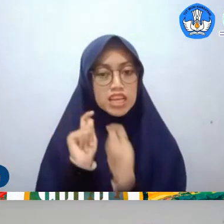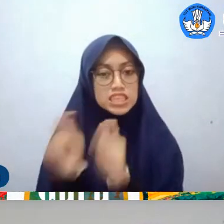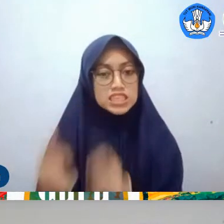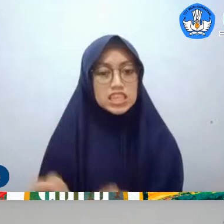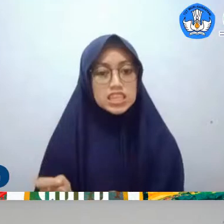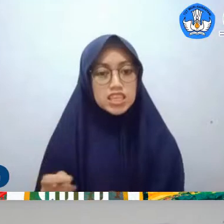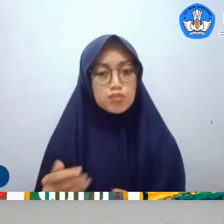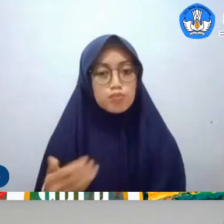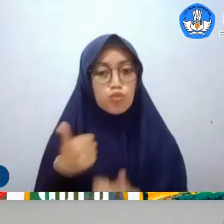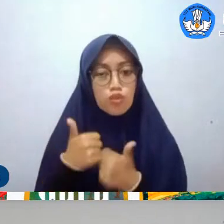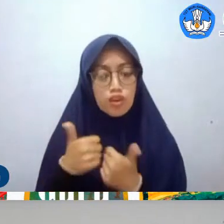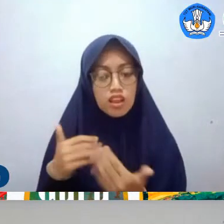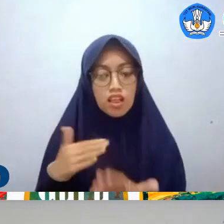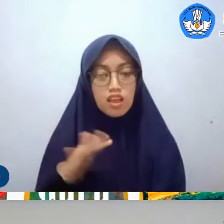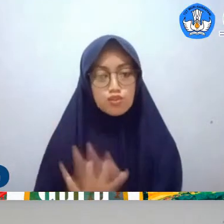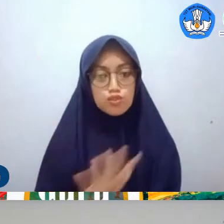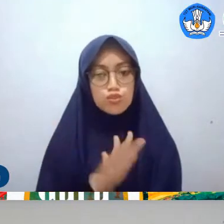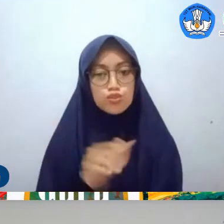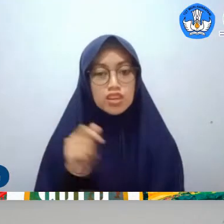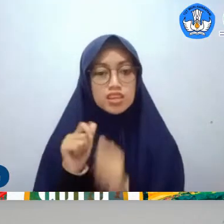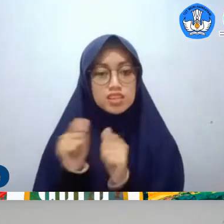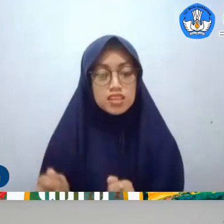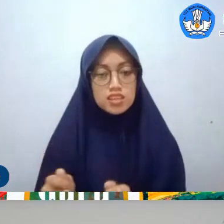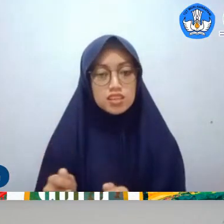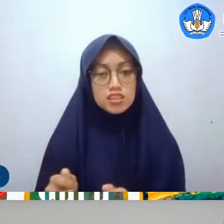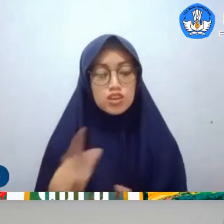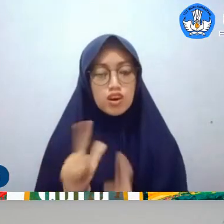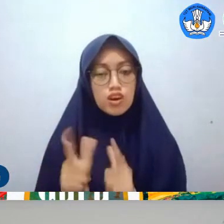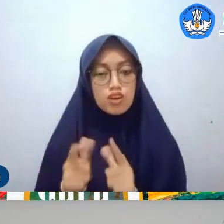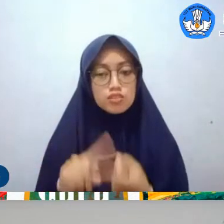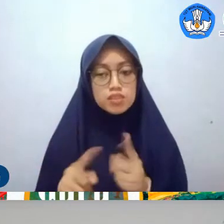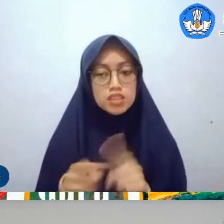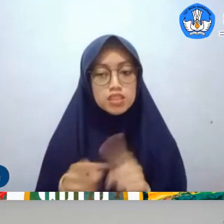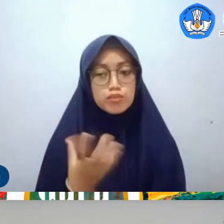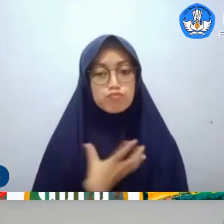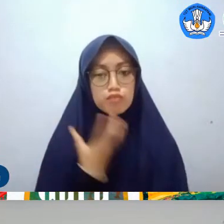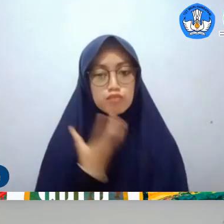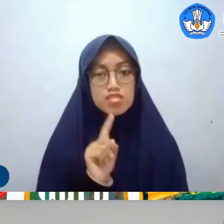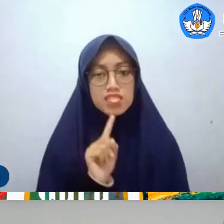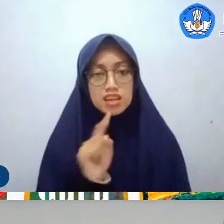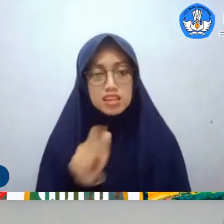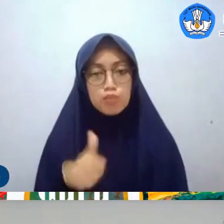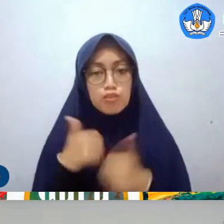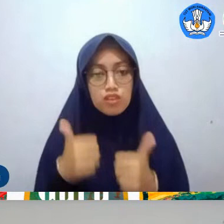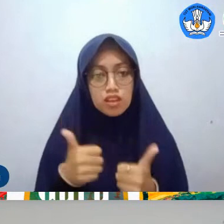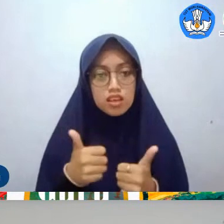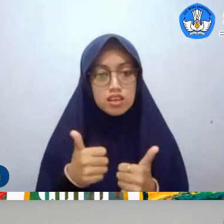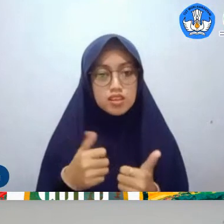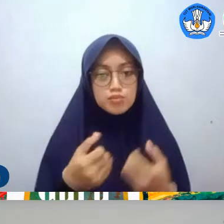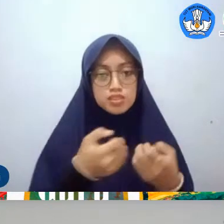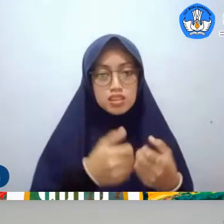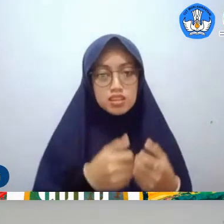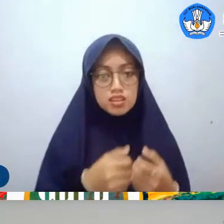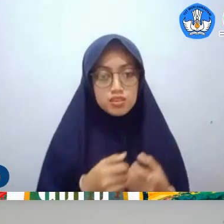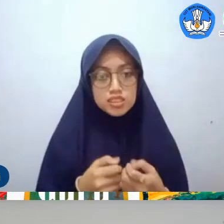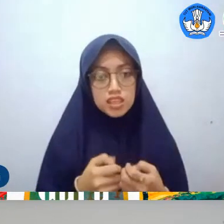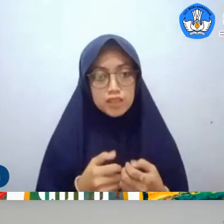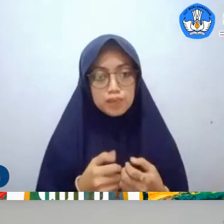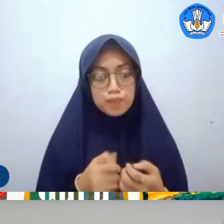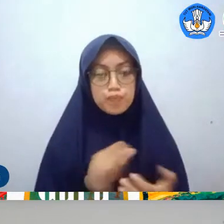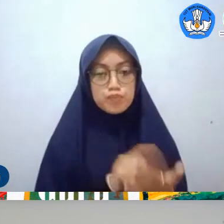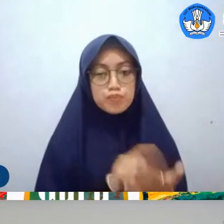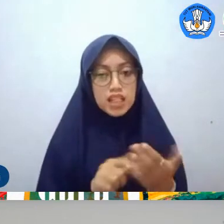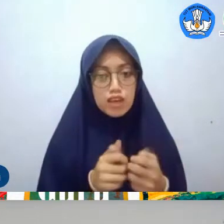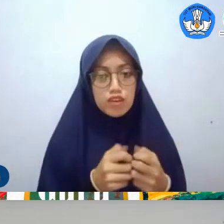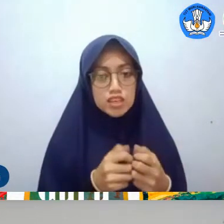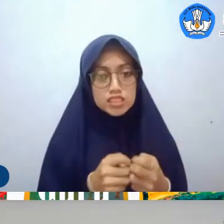silakan melakukan registrasi dulu. Dan bagi yang ingin bertanya terkait materi ini, silakan disampaikan pertanyaannya melalui kolom